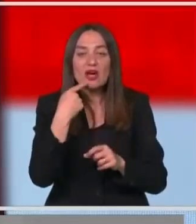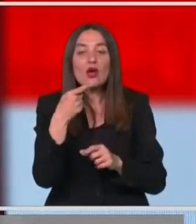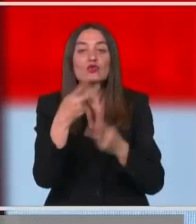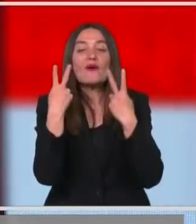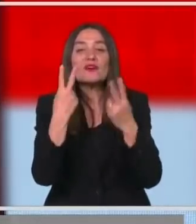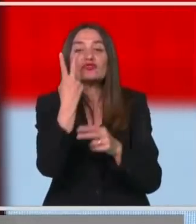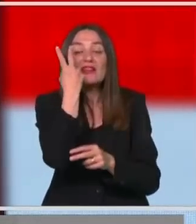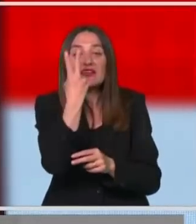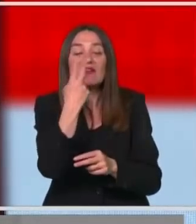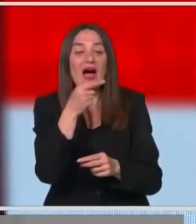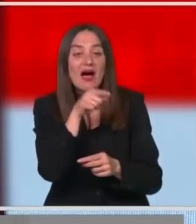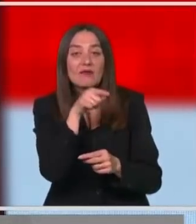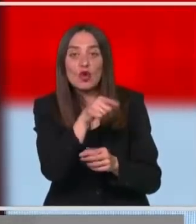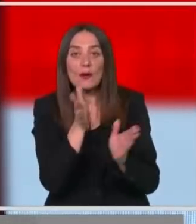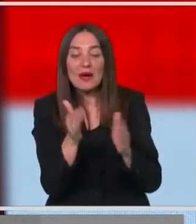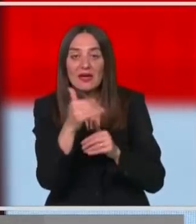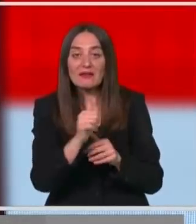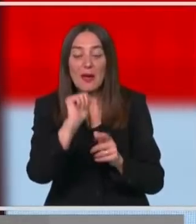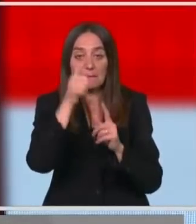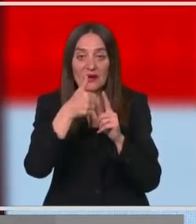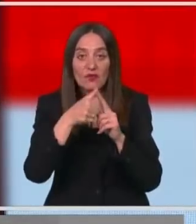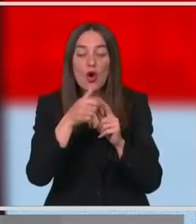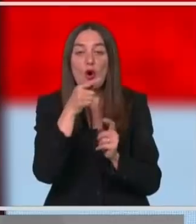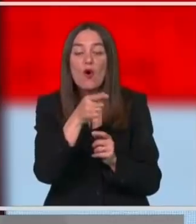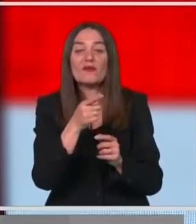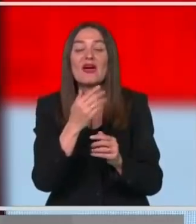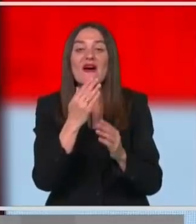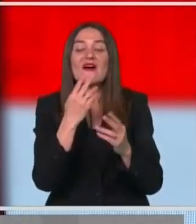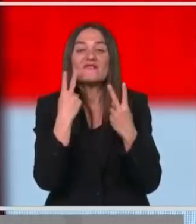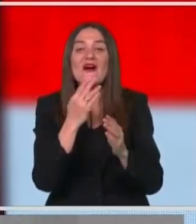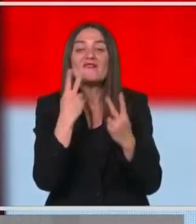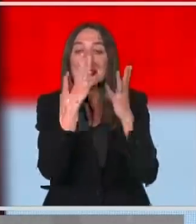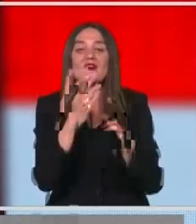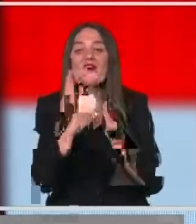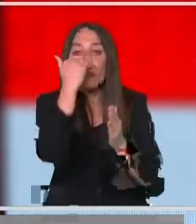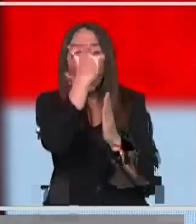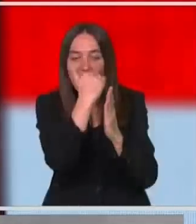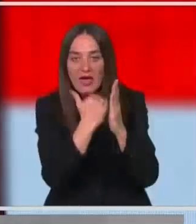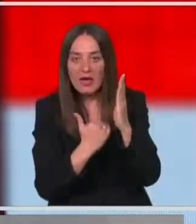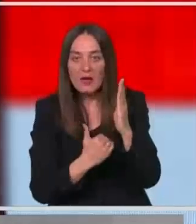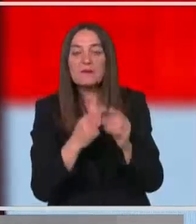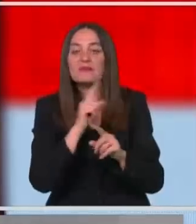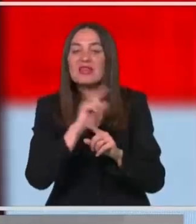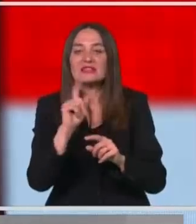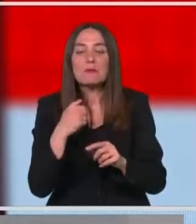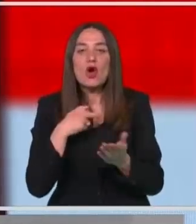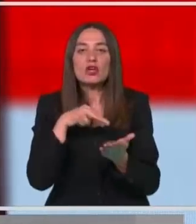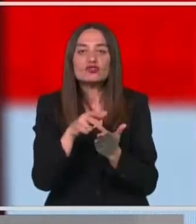važna dva aspekta tog paketa. Prvi je da on važi po vertikali za sve subjekte. To je jako važno. Dakle, da nismo